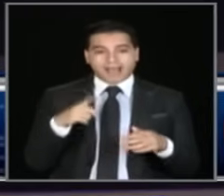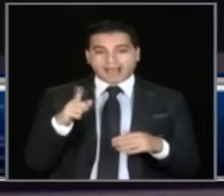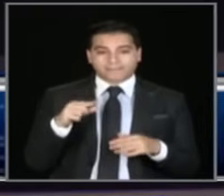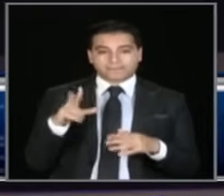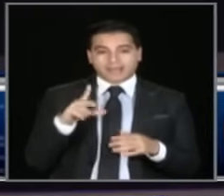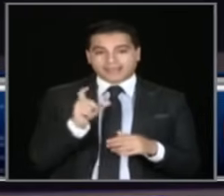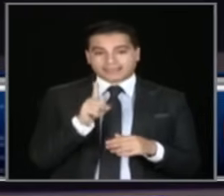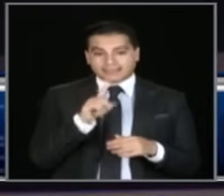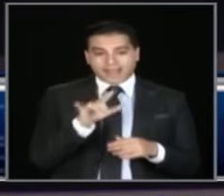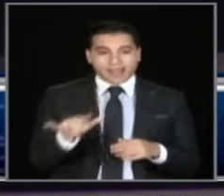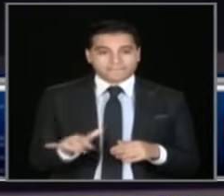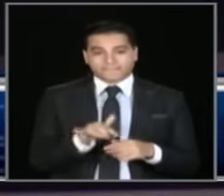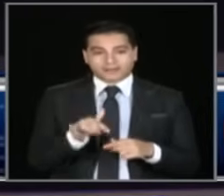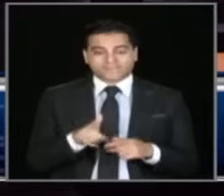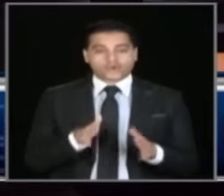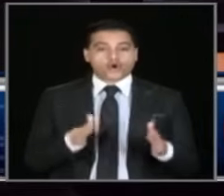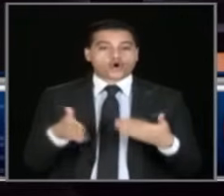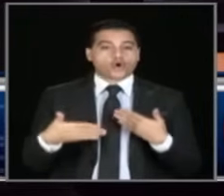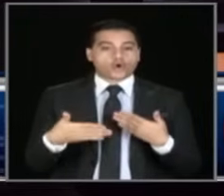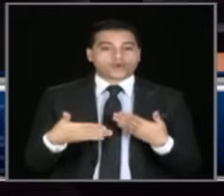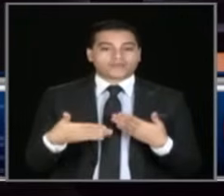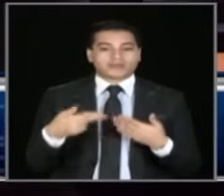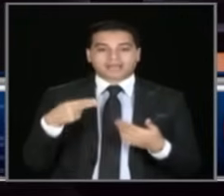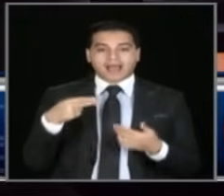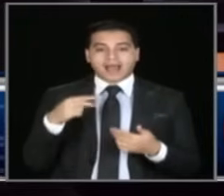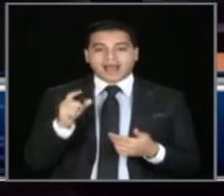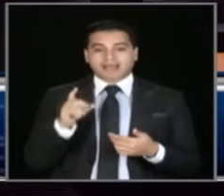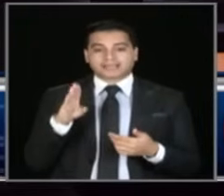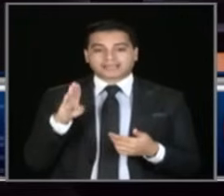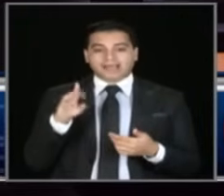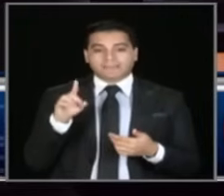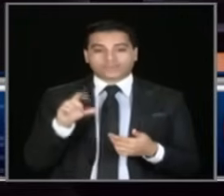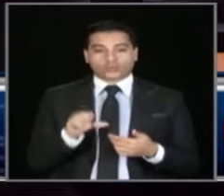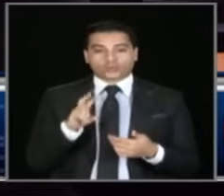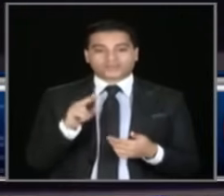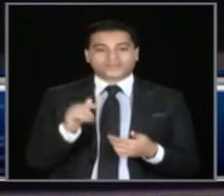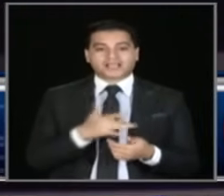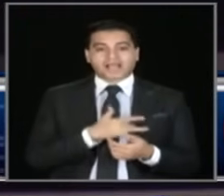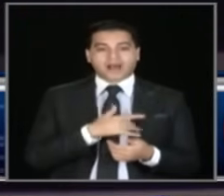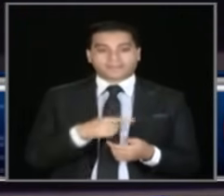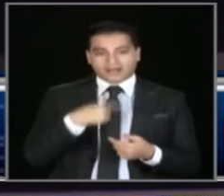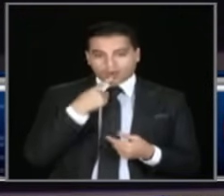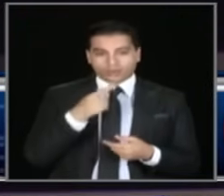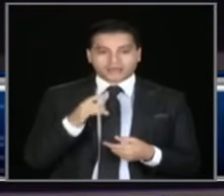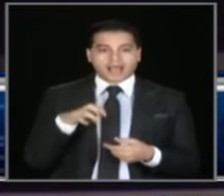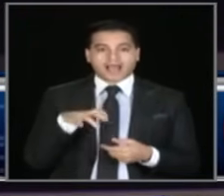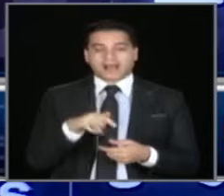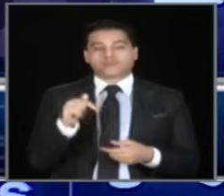النبي في غرفة عنكبوت في القلب. أنا قلت عنكبوت في